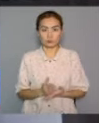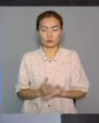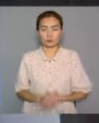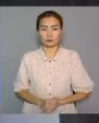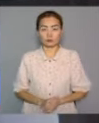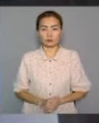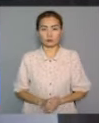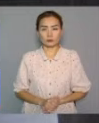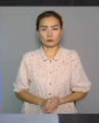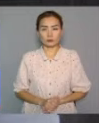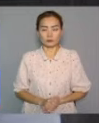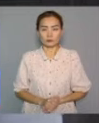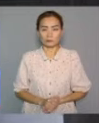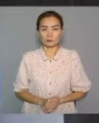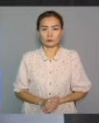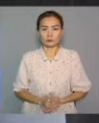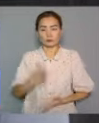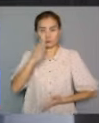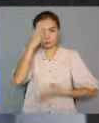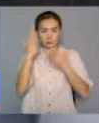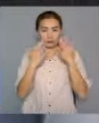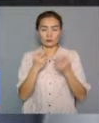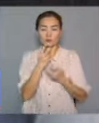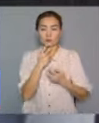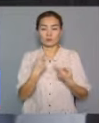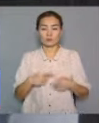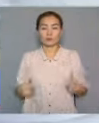бізді күлдіртеді, ойнатқызады.